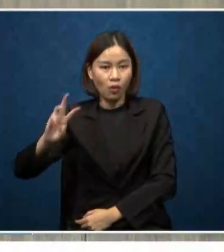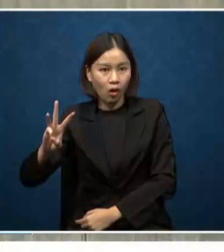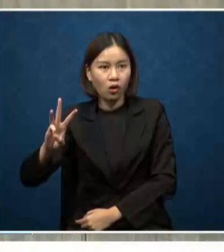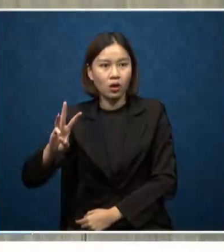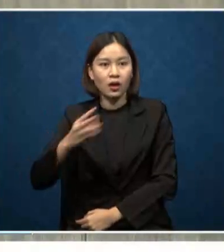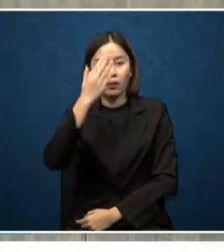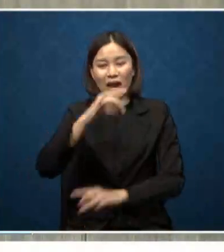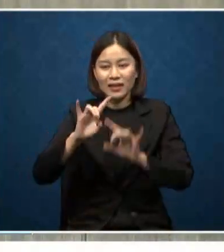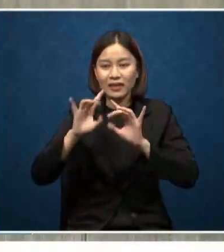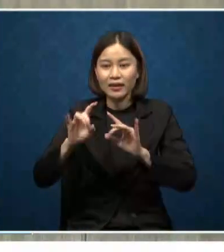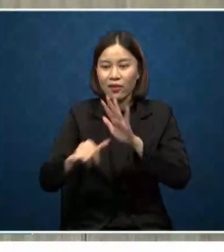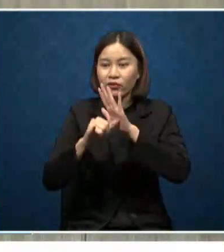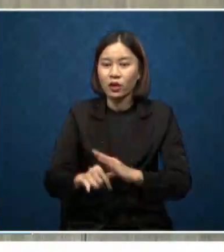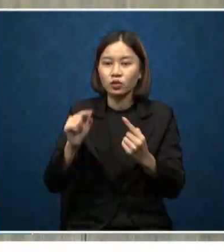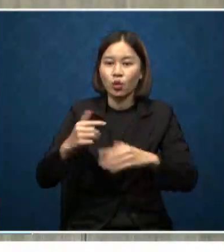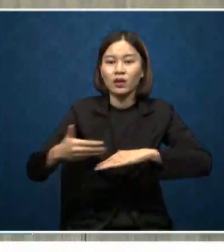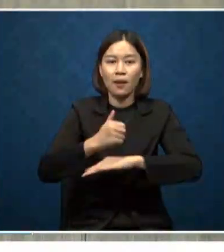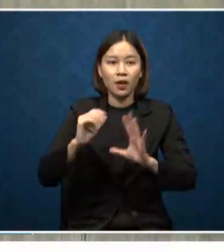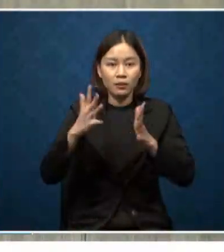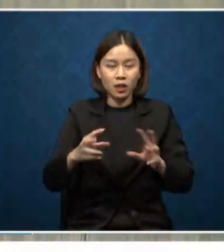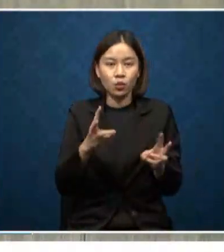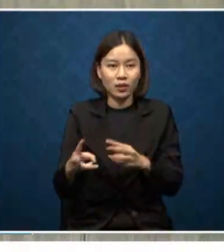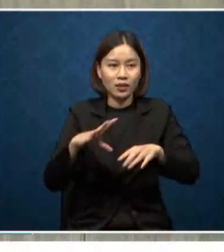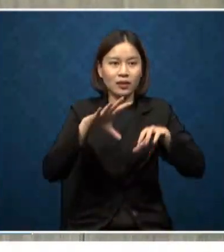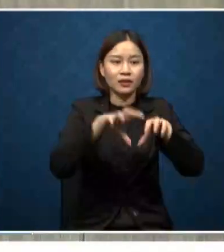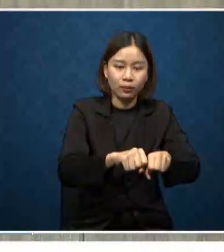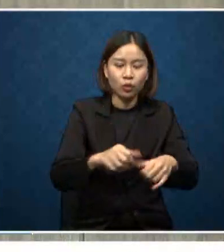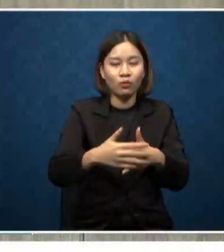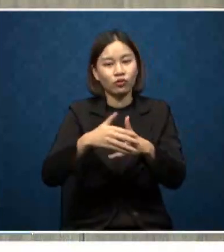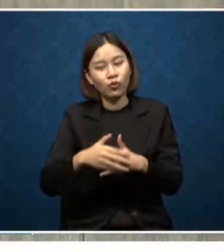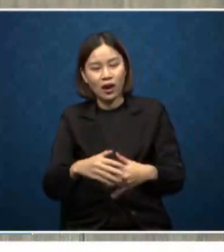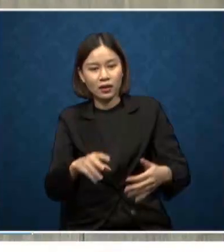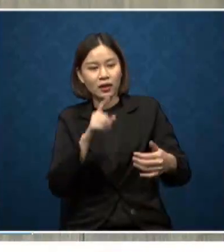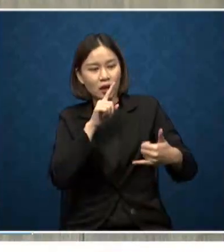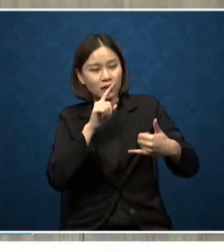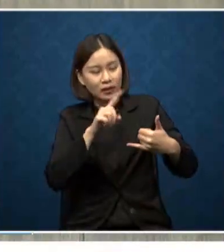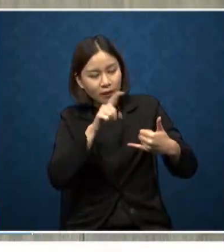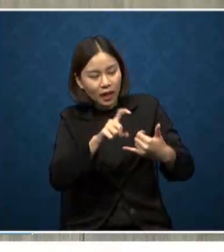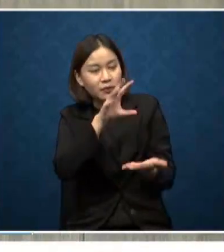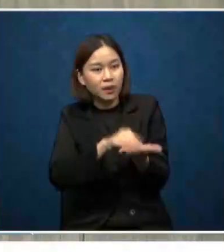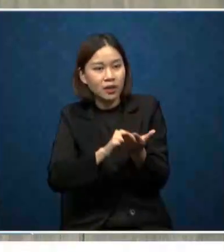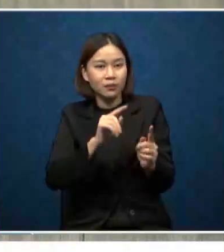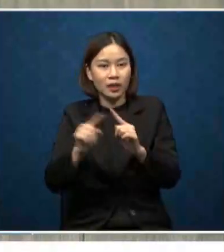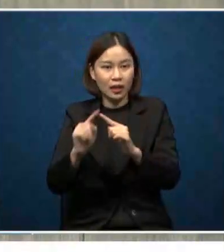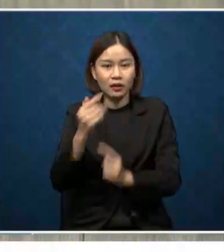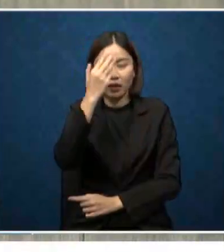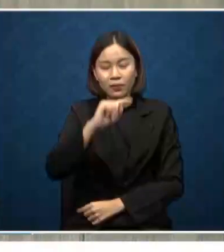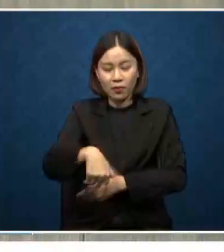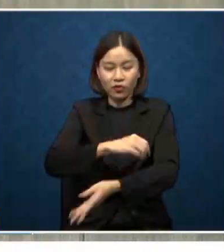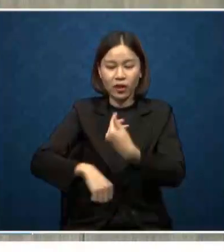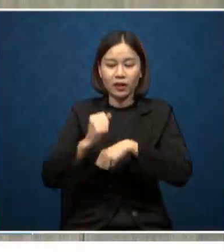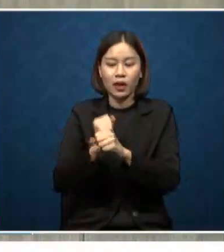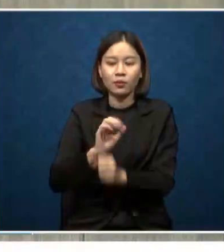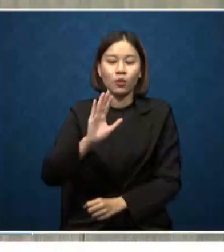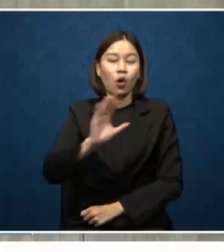มิให้ถูกกลั่นแกล้งทางการเมืองด้วยวิธีการจับกุมคุมขังหรือเรียกตัวไปสอบสวนในระหว่างสมัยประชุมเพื่อให้การบัดหน้าที่ของ